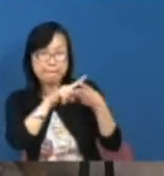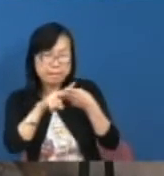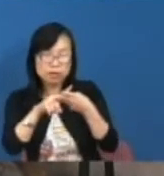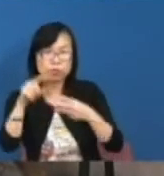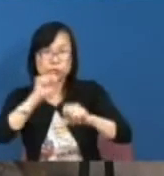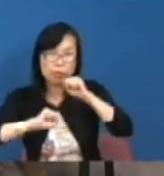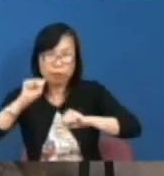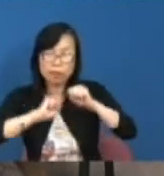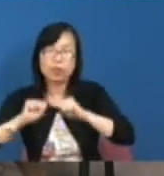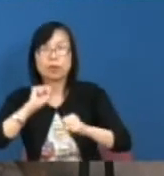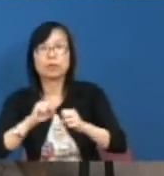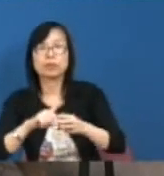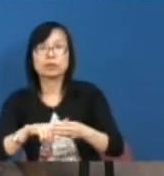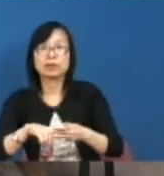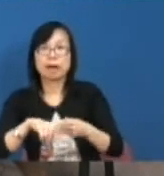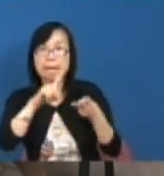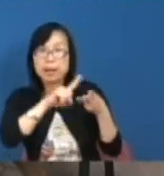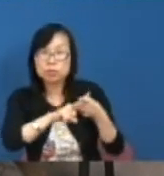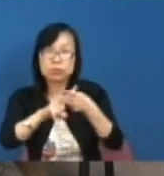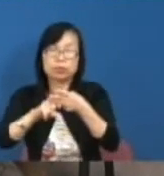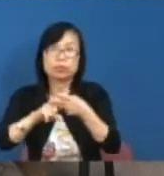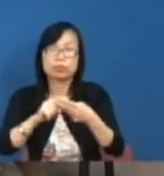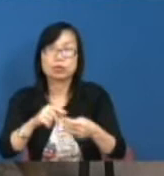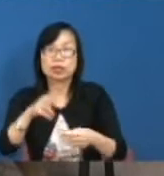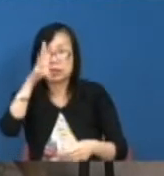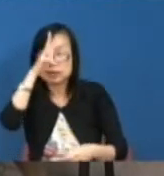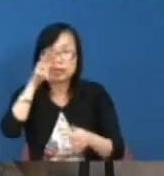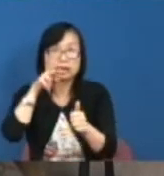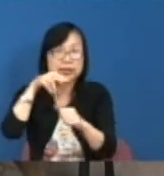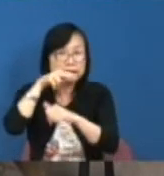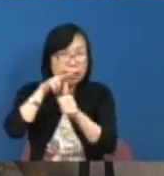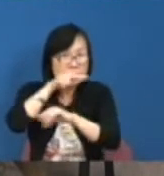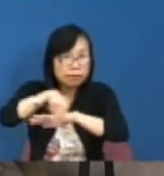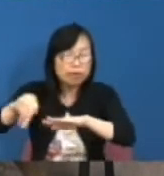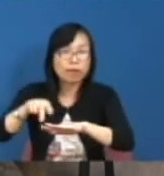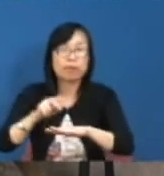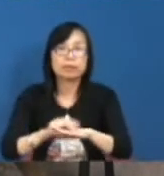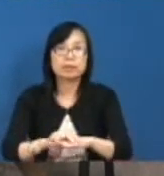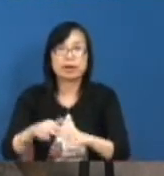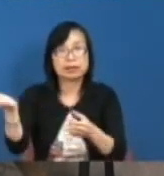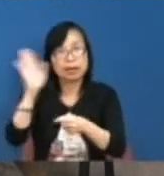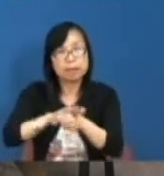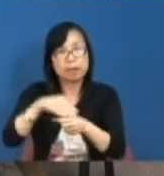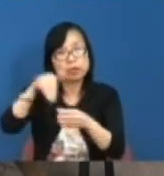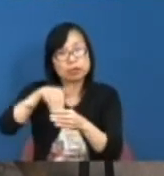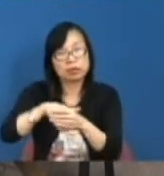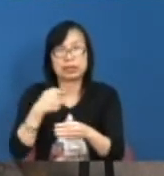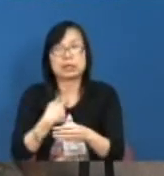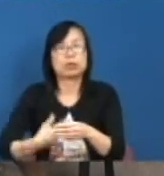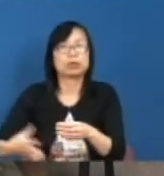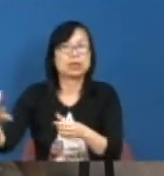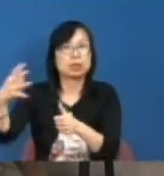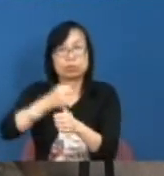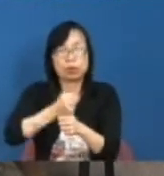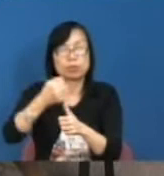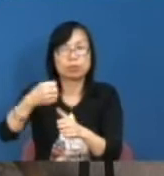講民主。固然民主，即係喺政制方面個普選權或者其他嘢，我哋就係要爭取。但係係